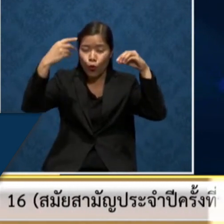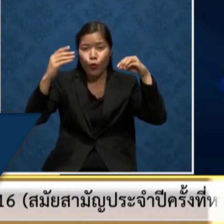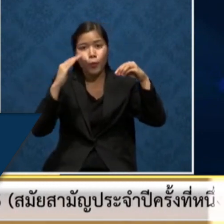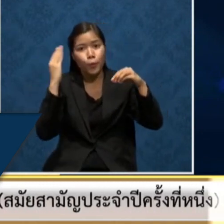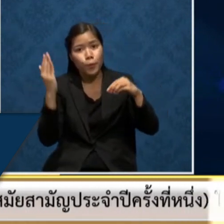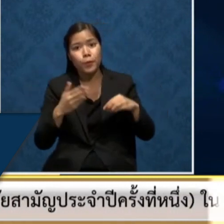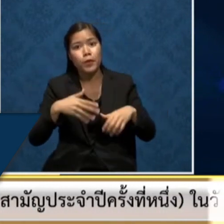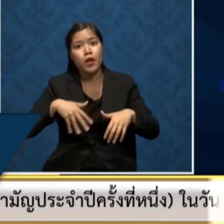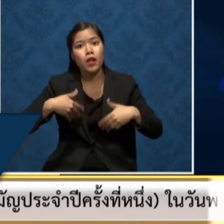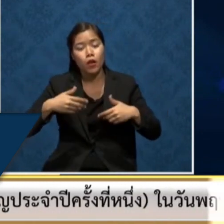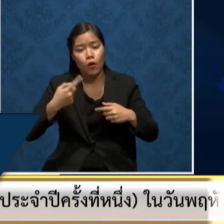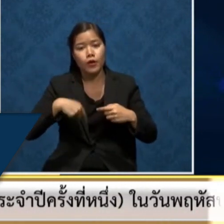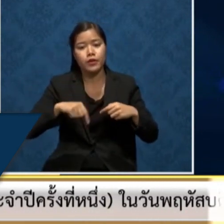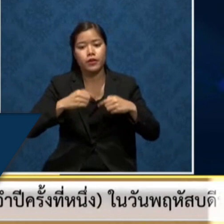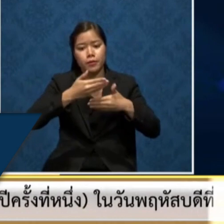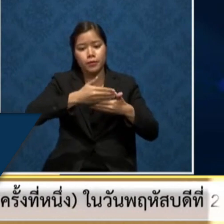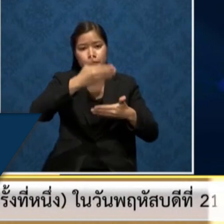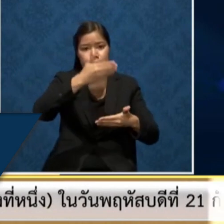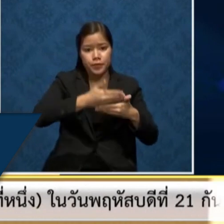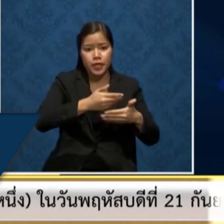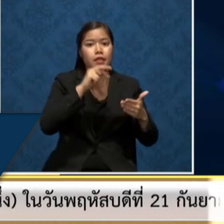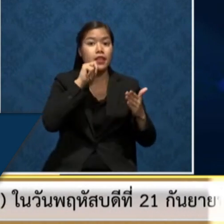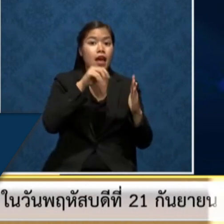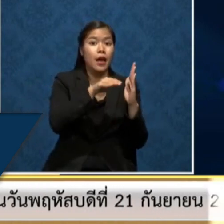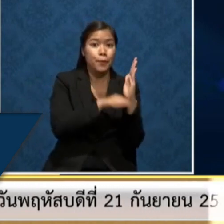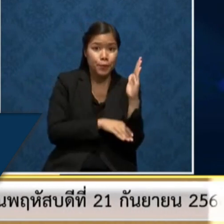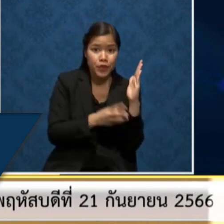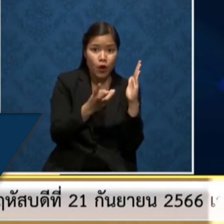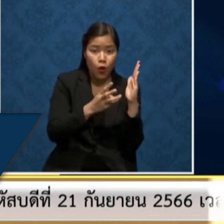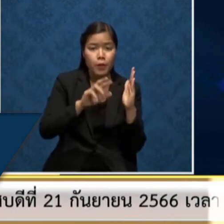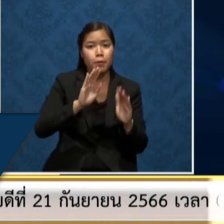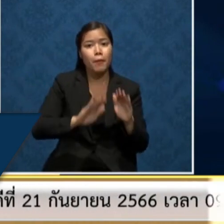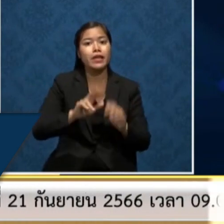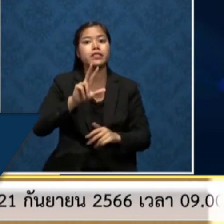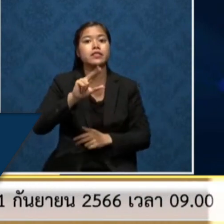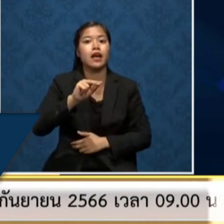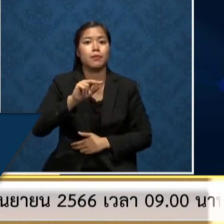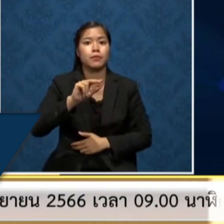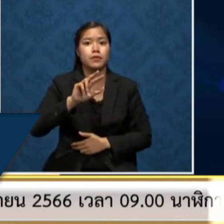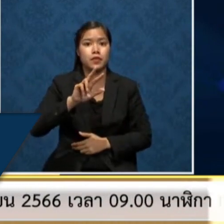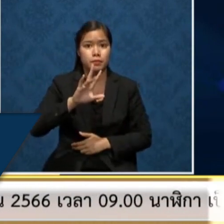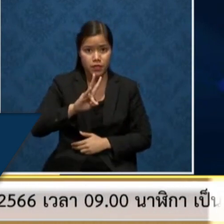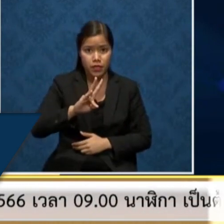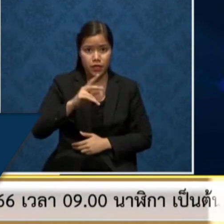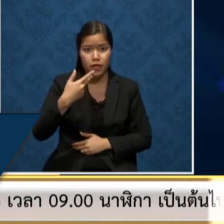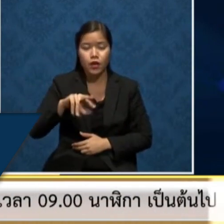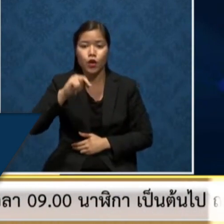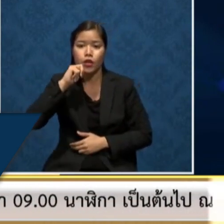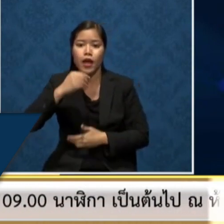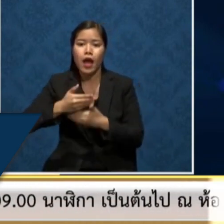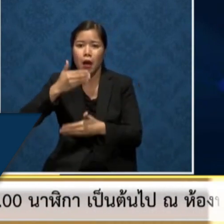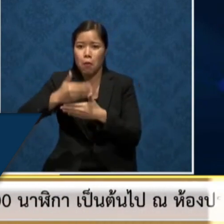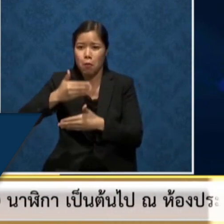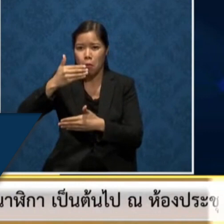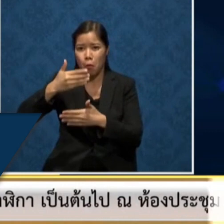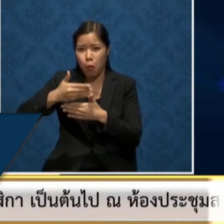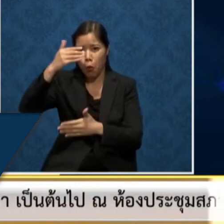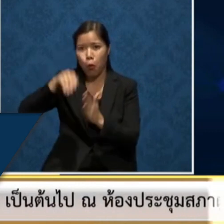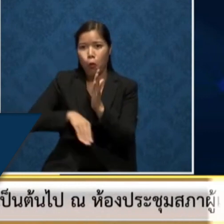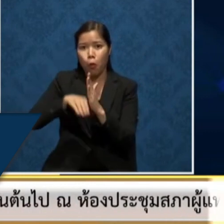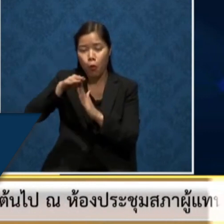ระวังน้ำน้อยจำนวน 13อ่างและมีอ่างเก็บน้ำที่คาดว่าอยู่ในเกณฑ์เฝ้าระวังน้ำอย่างมาก 3